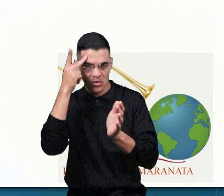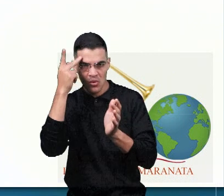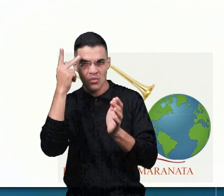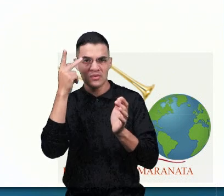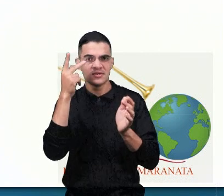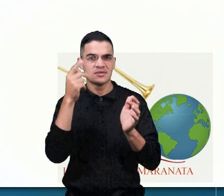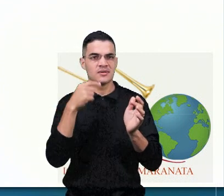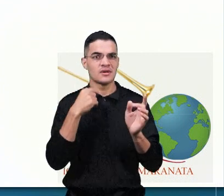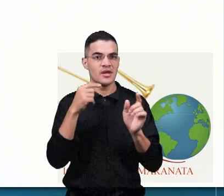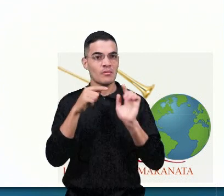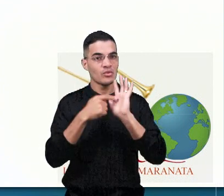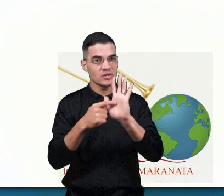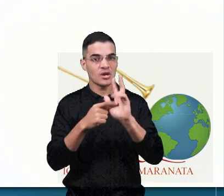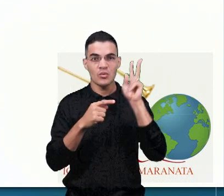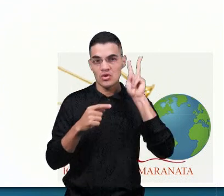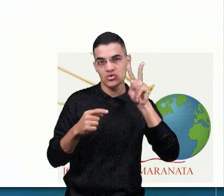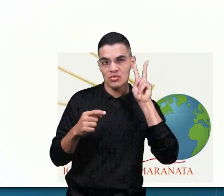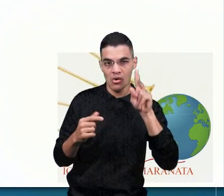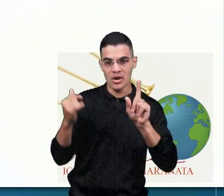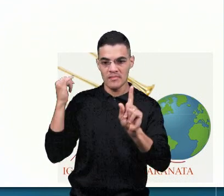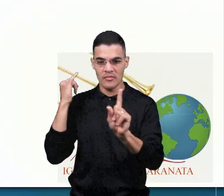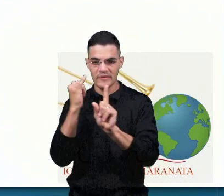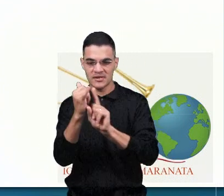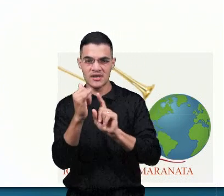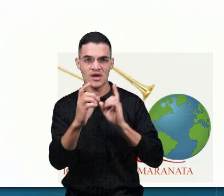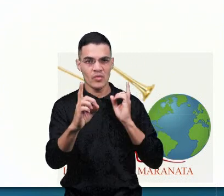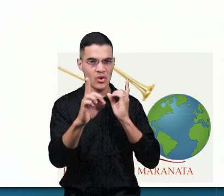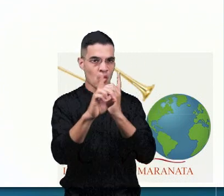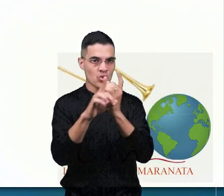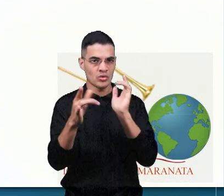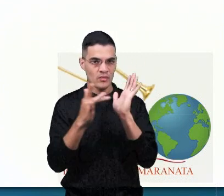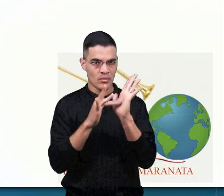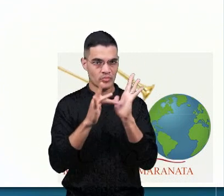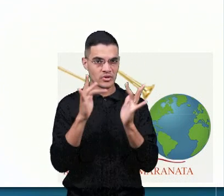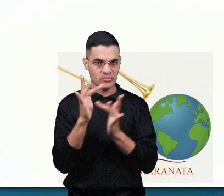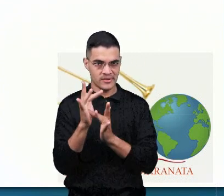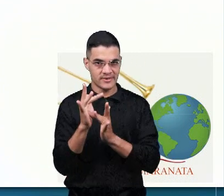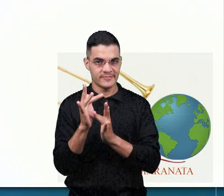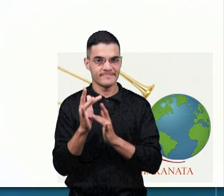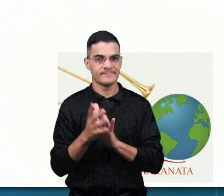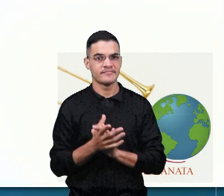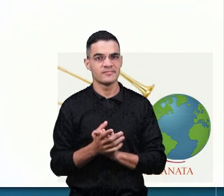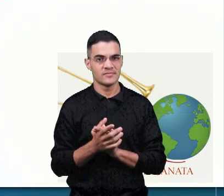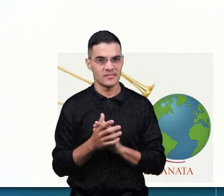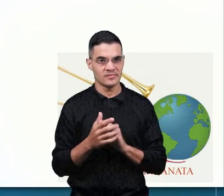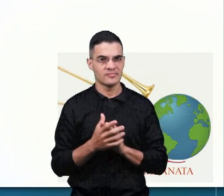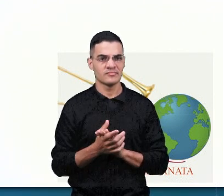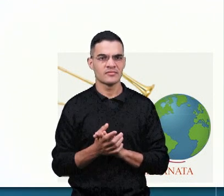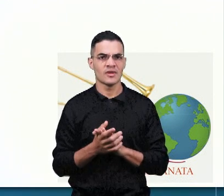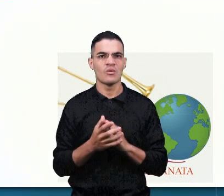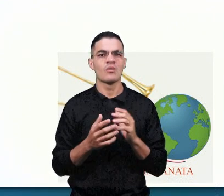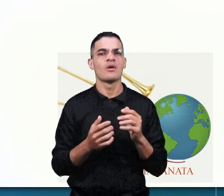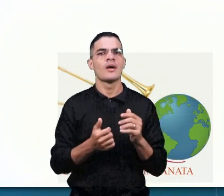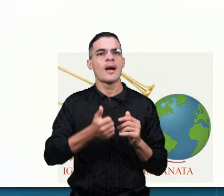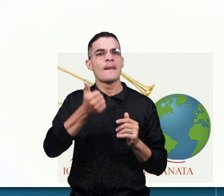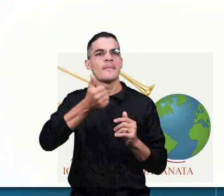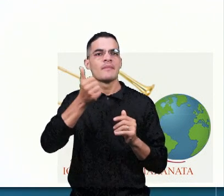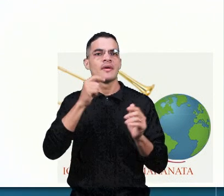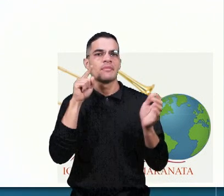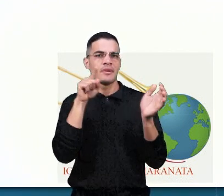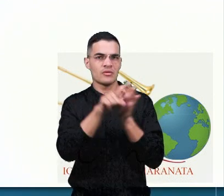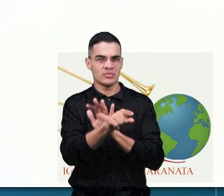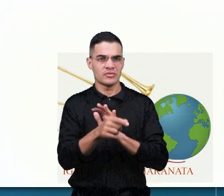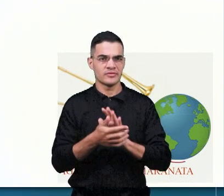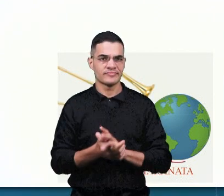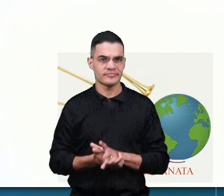prophétiques dans ces rencontres. Donc ça, c'est une direction pour les études à partir de maintenant. Passons